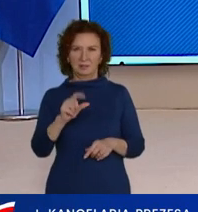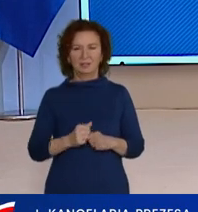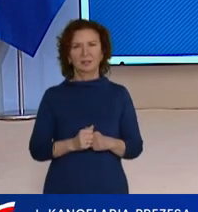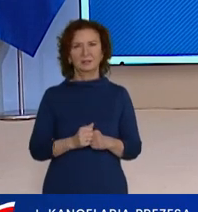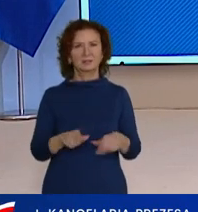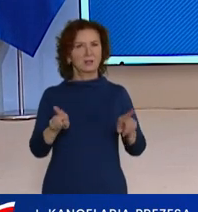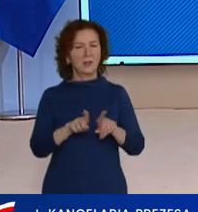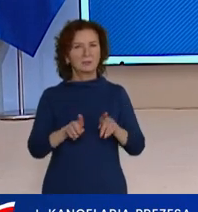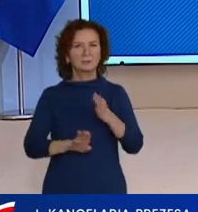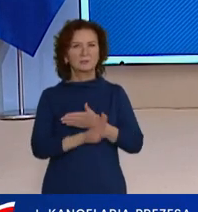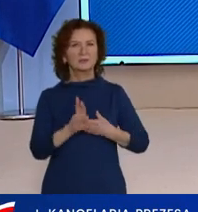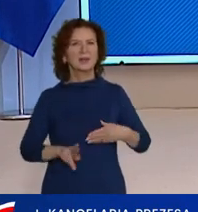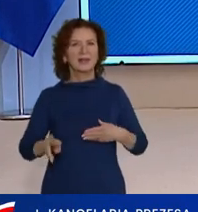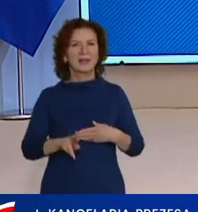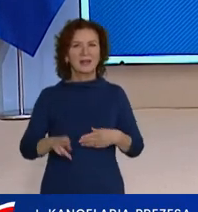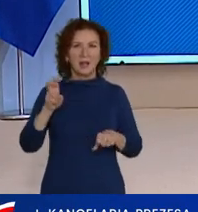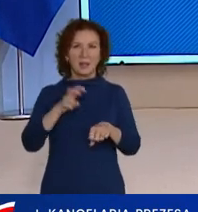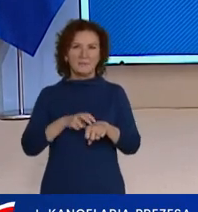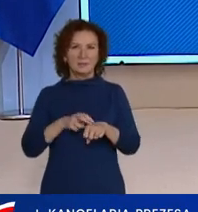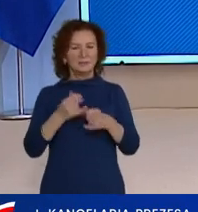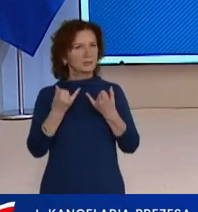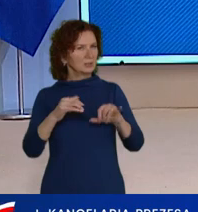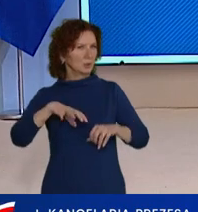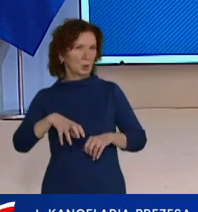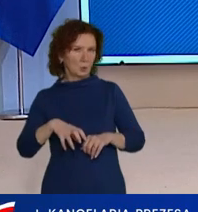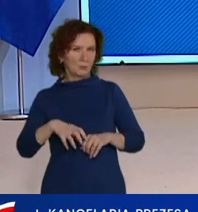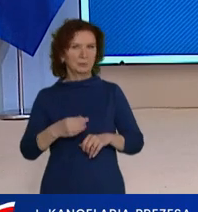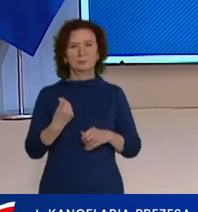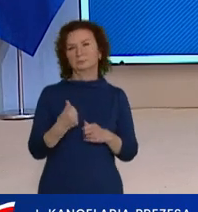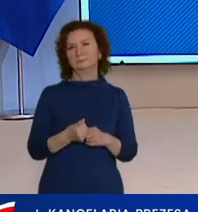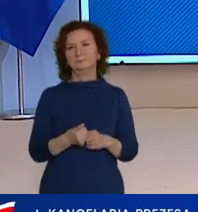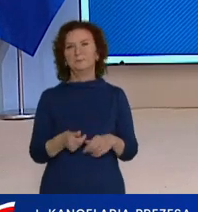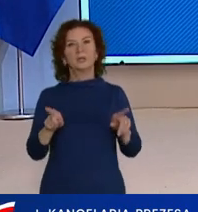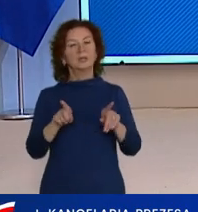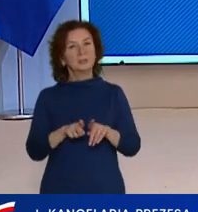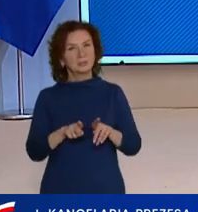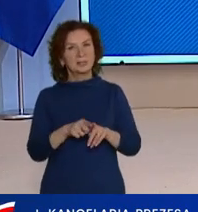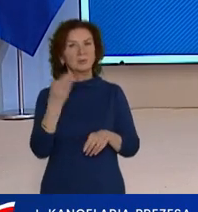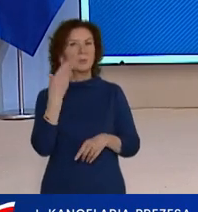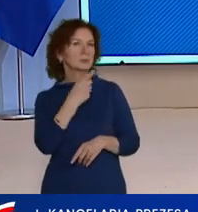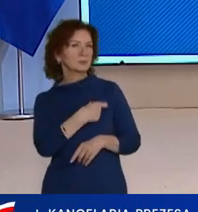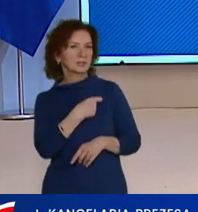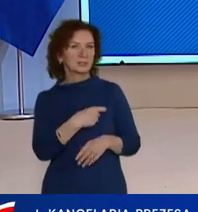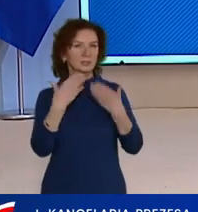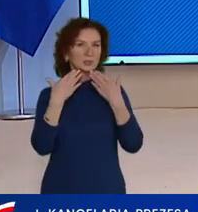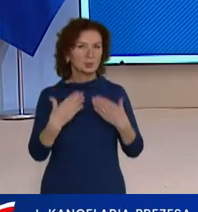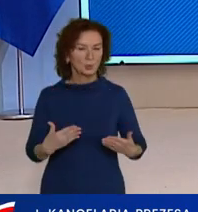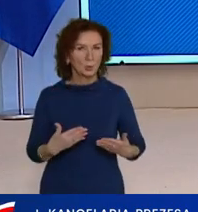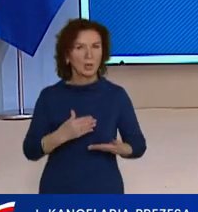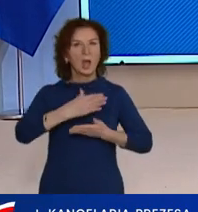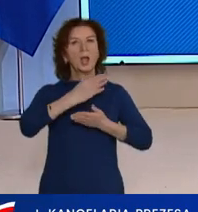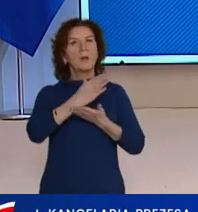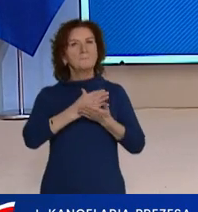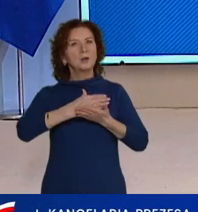Rady Medycznej, czy z innymi gremiami, za co jednocześnie bardzo też serdecznie dziękuję. Podzieliliśmy